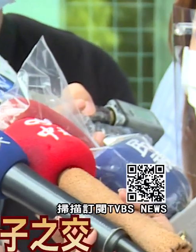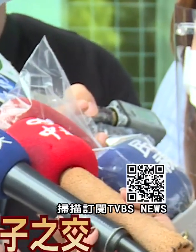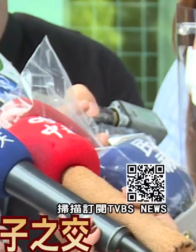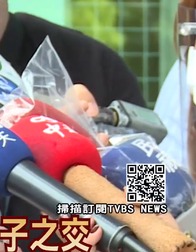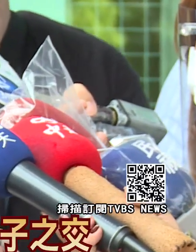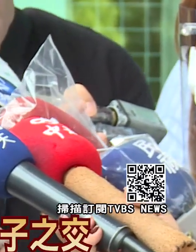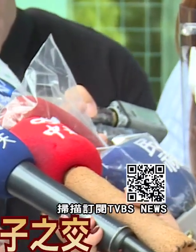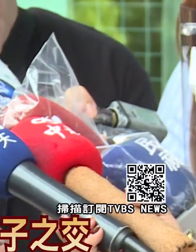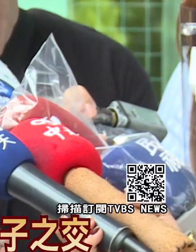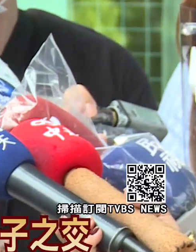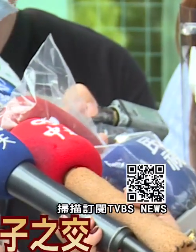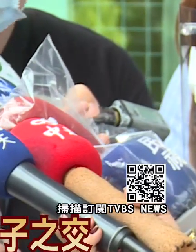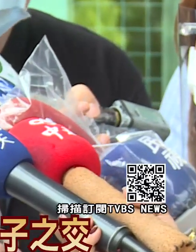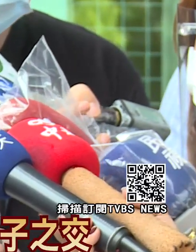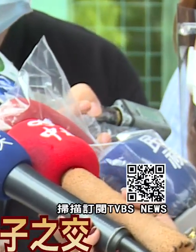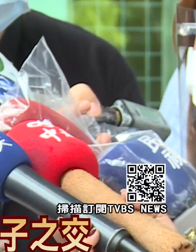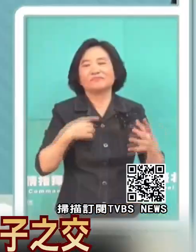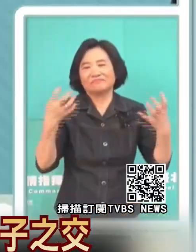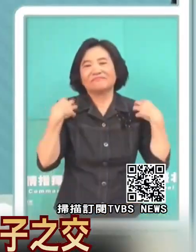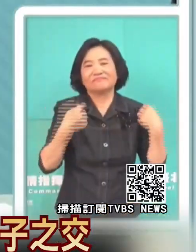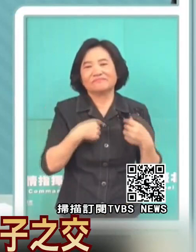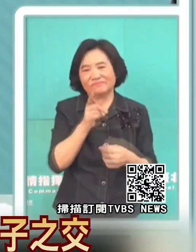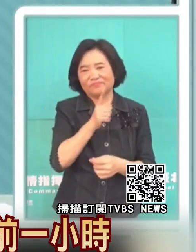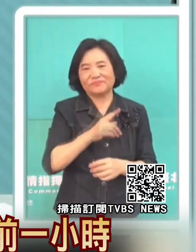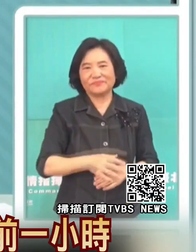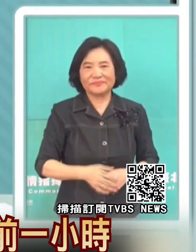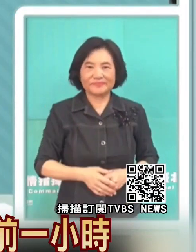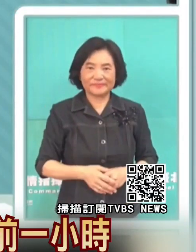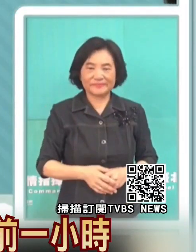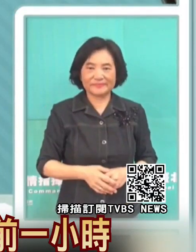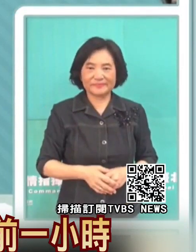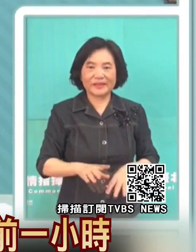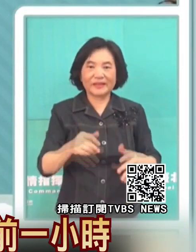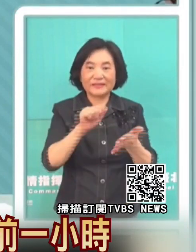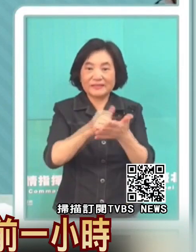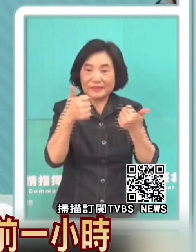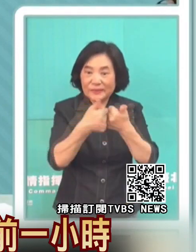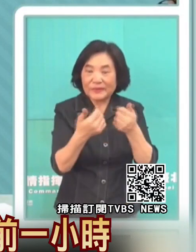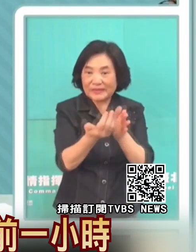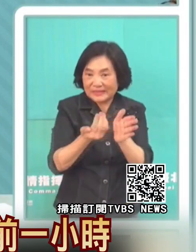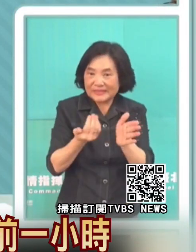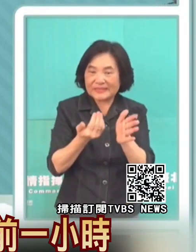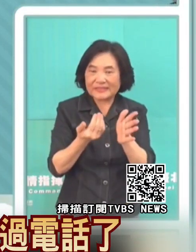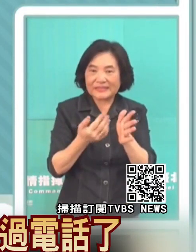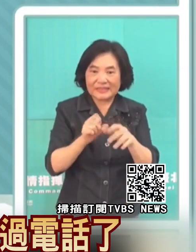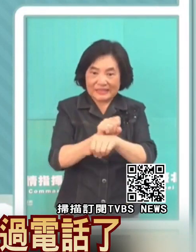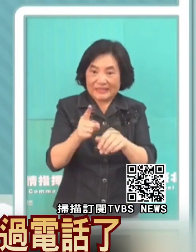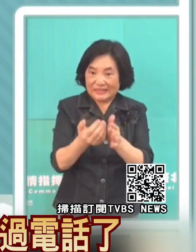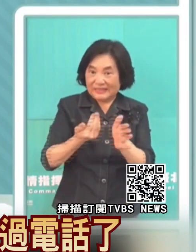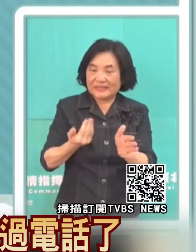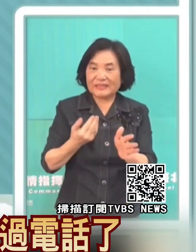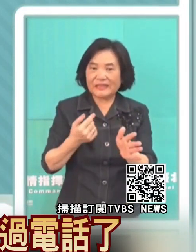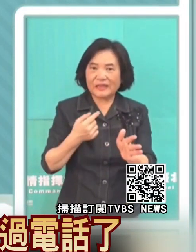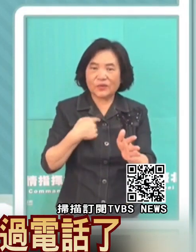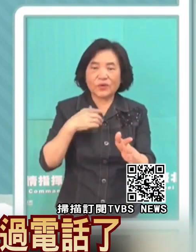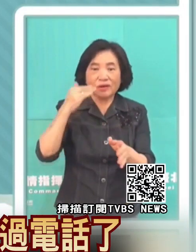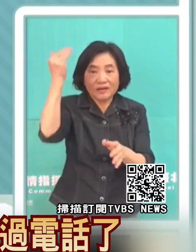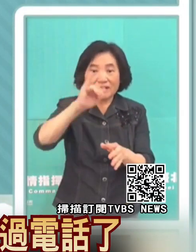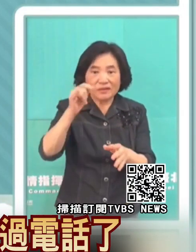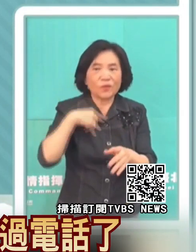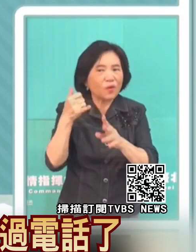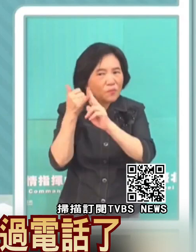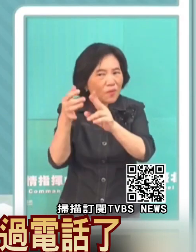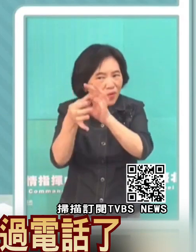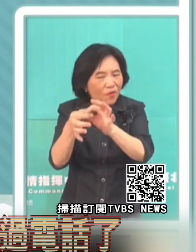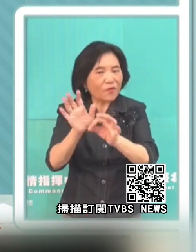这个我跟柯市长现在是君子之交。 那事实上在开记者会之前一个小时，我跟高嘉瑜就直接